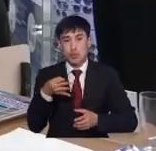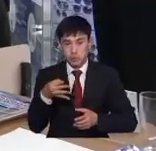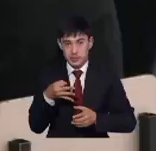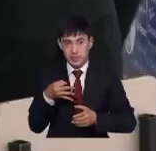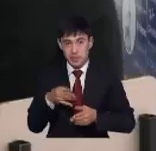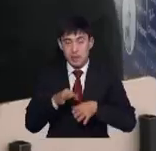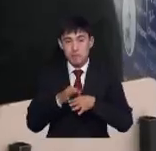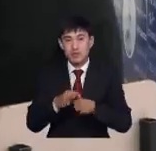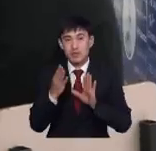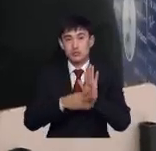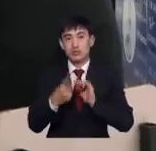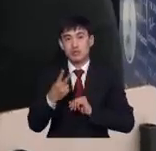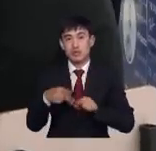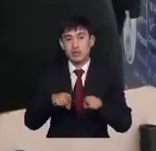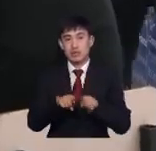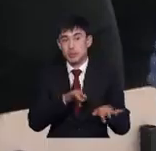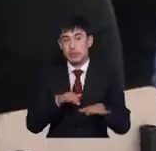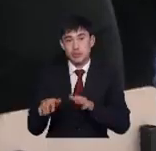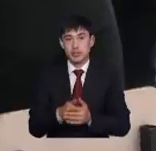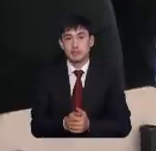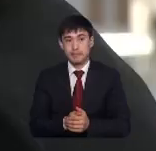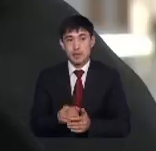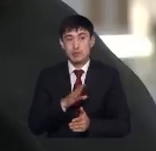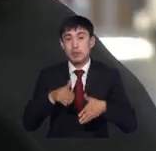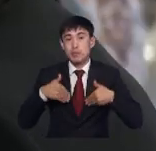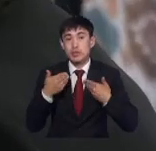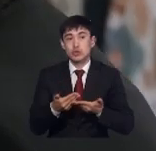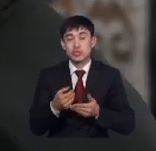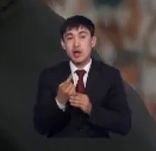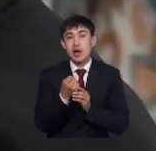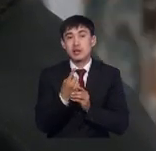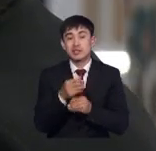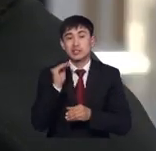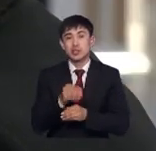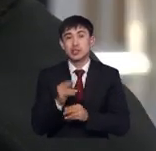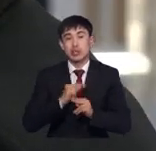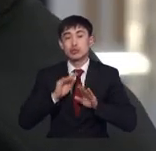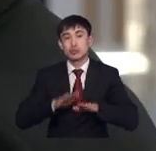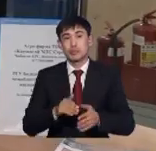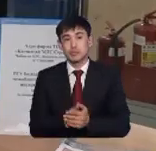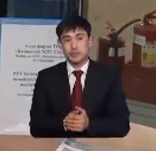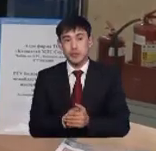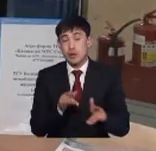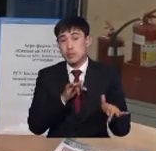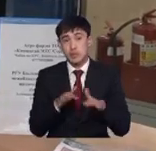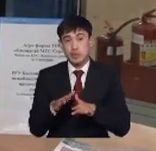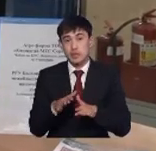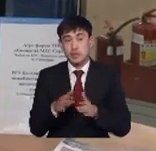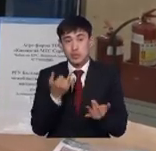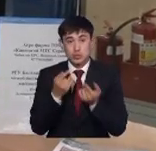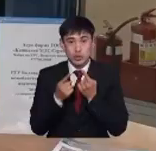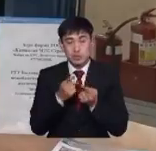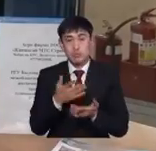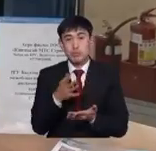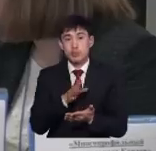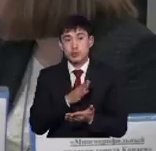области провели 92 подобных мероприятия было предложено около 11000 рабочих мест в ходе мероприятия консультации